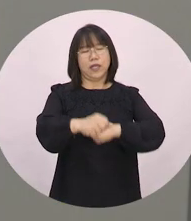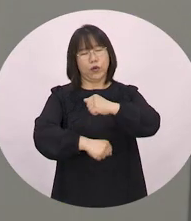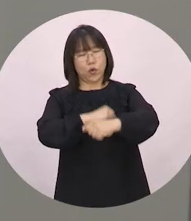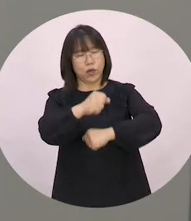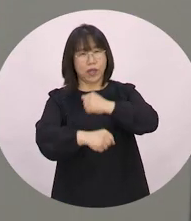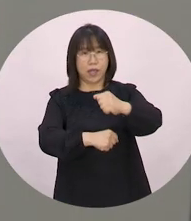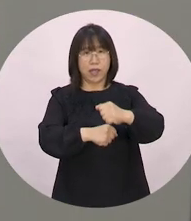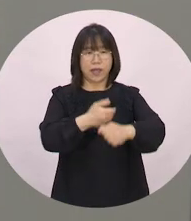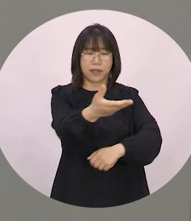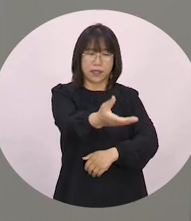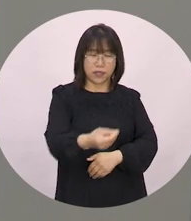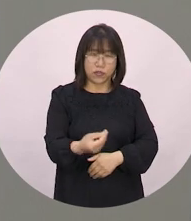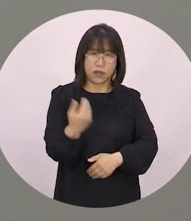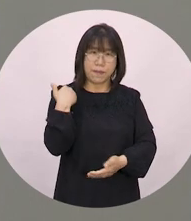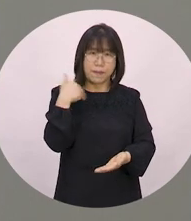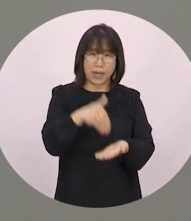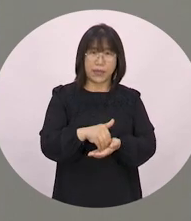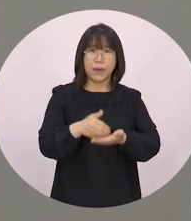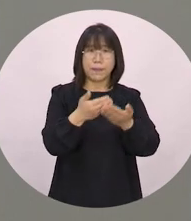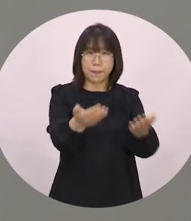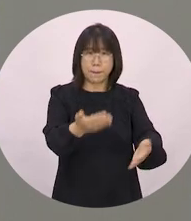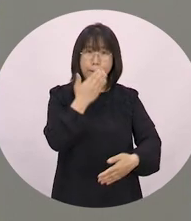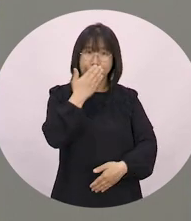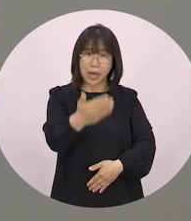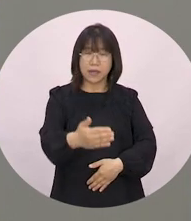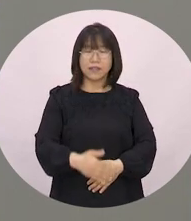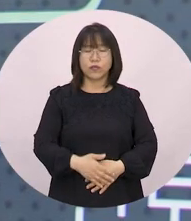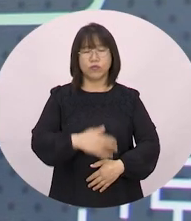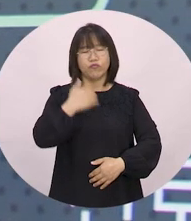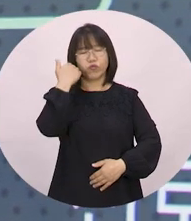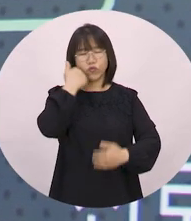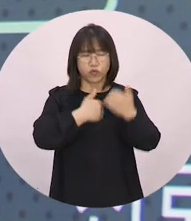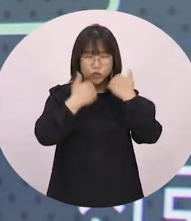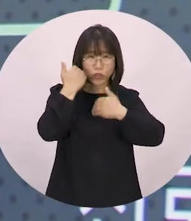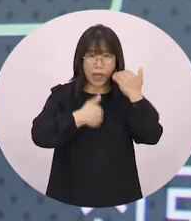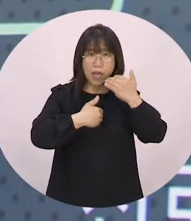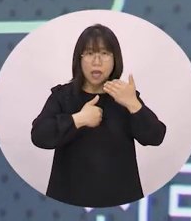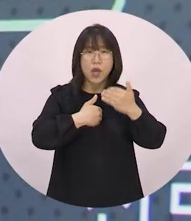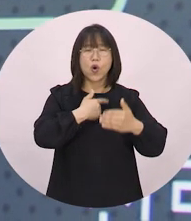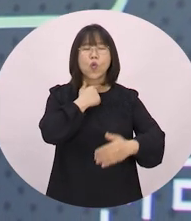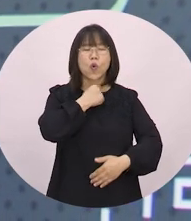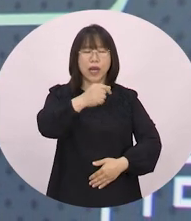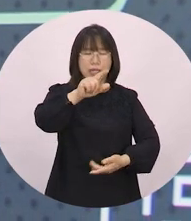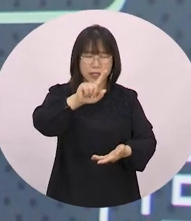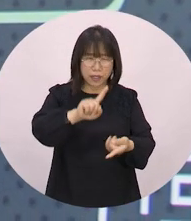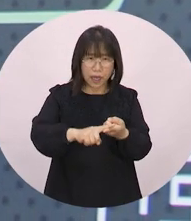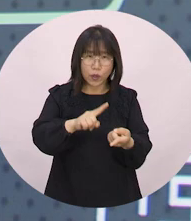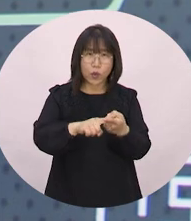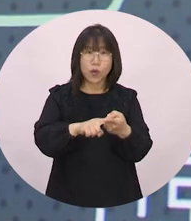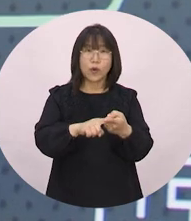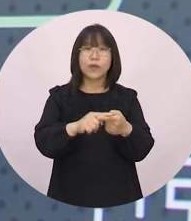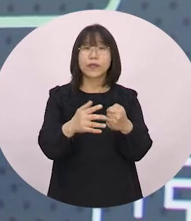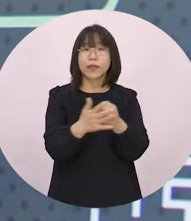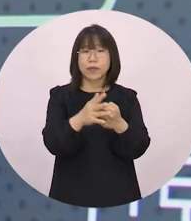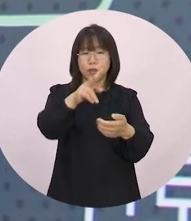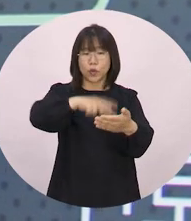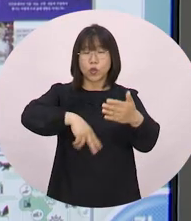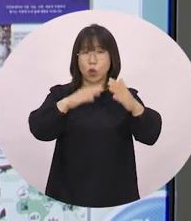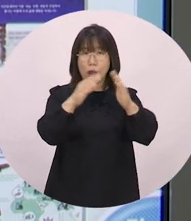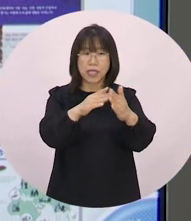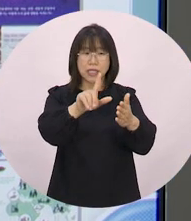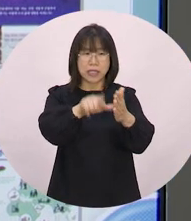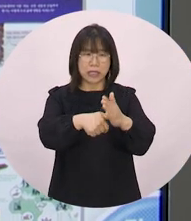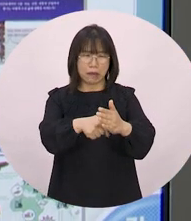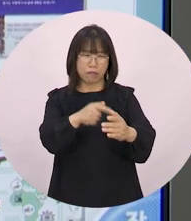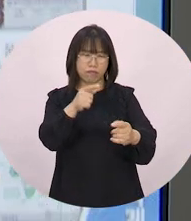직접 대출 반납할 수 있는 시스템입니다 누구나 원하는 시간에 이용할 수 있어 도서관에 직접 가기 힘든